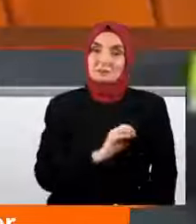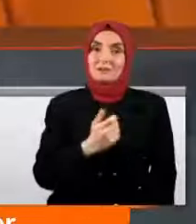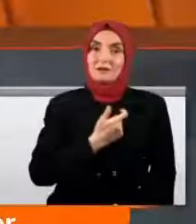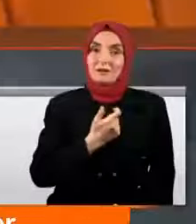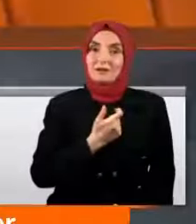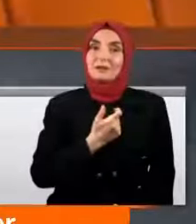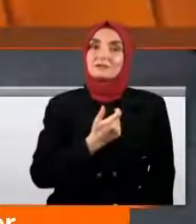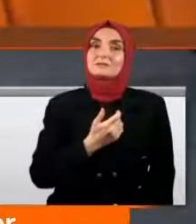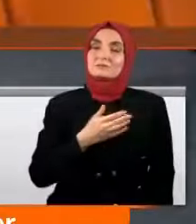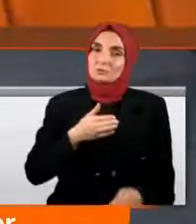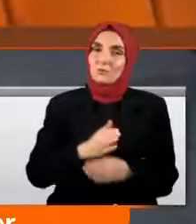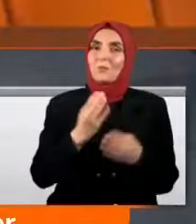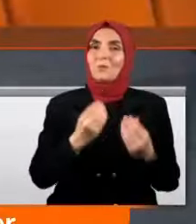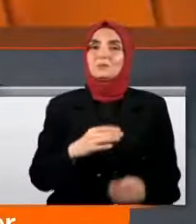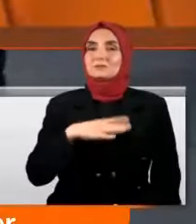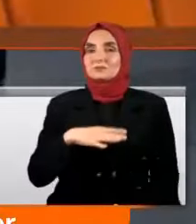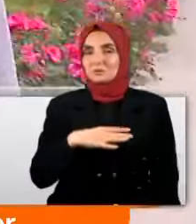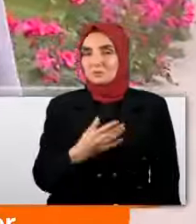istiyor.